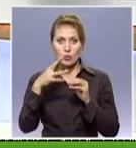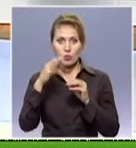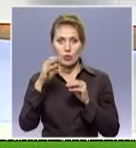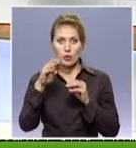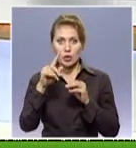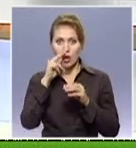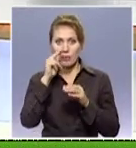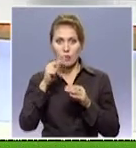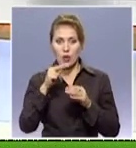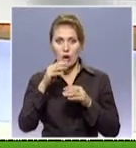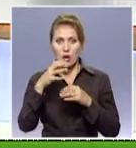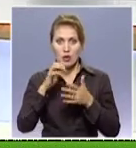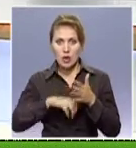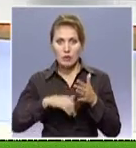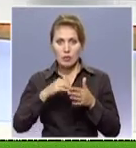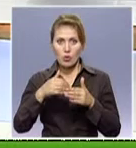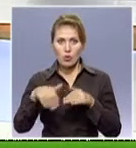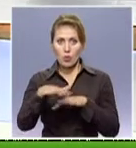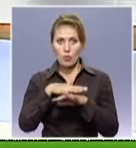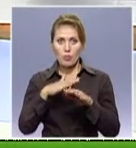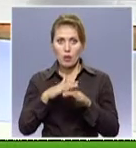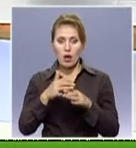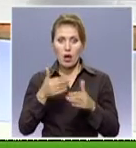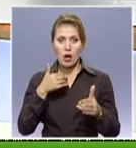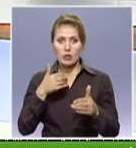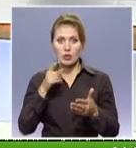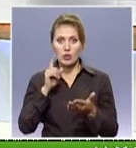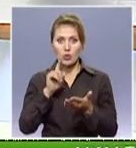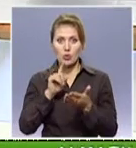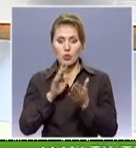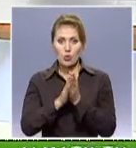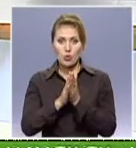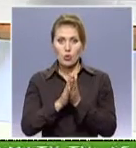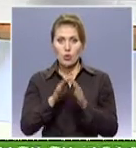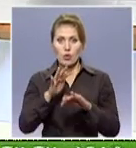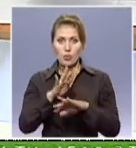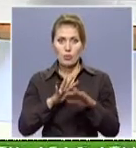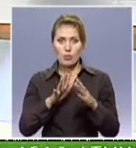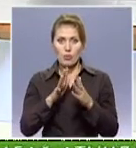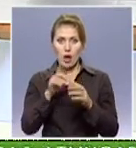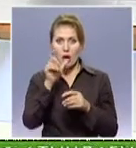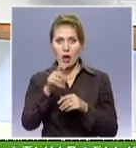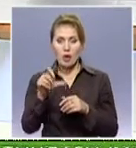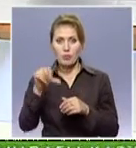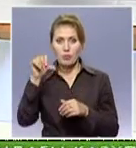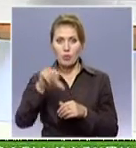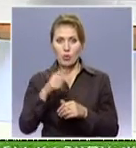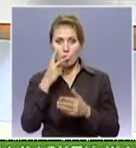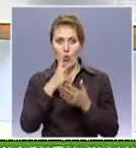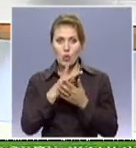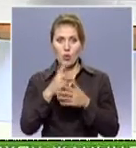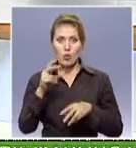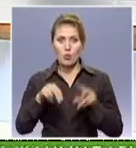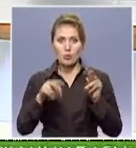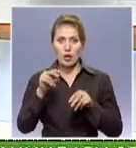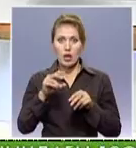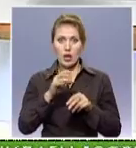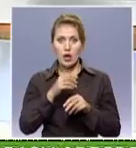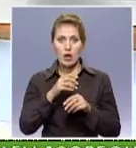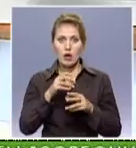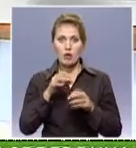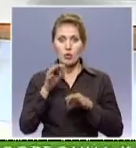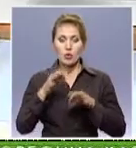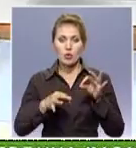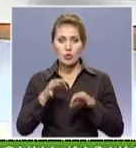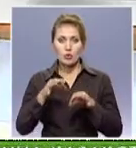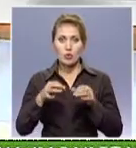теңге айыппул салып, көпчүлүк алдында кечирим суроого миндеттеди. Алайда адамзатка жасалган кастандыкты көрсөтүүгө умтулган әріптестеримиз